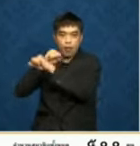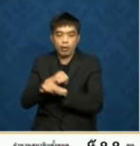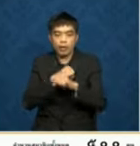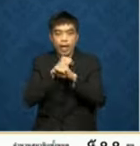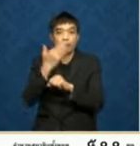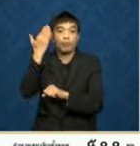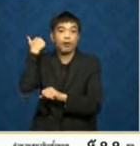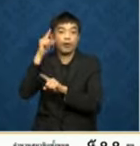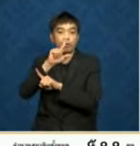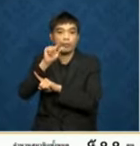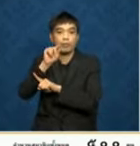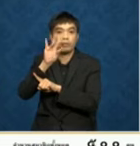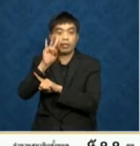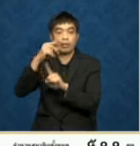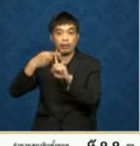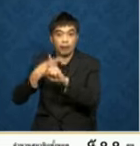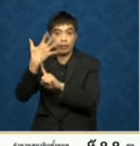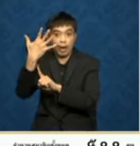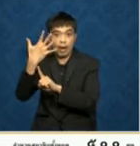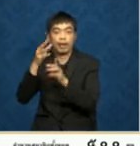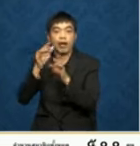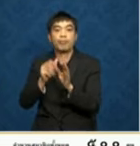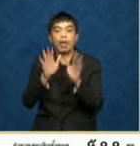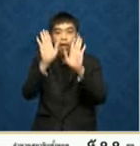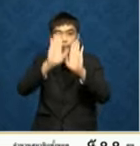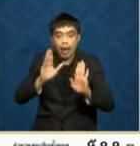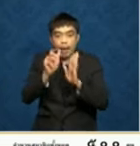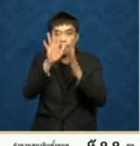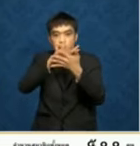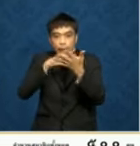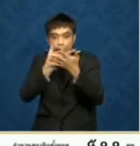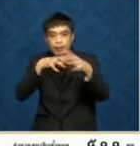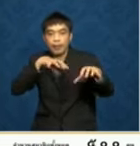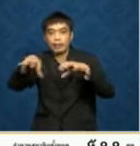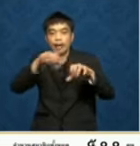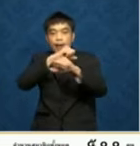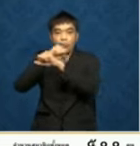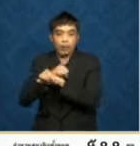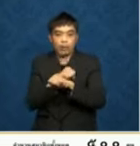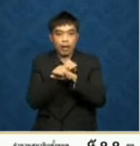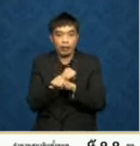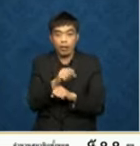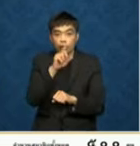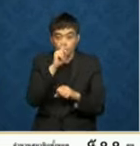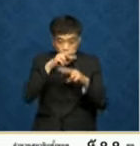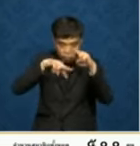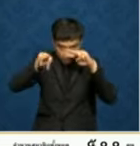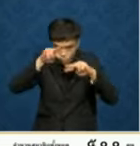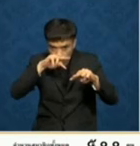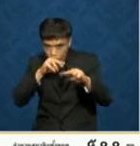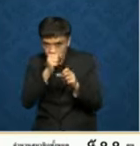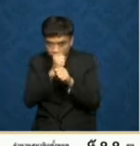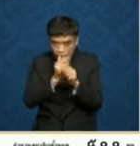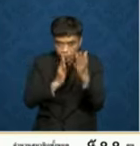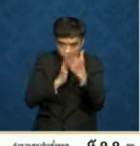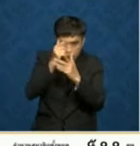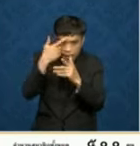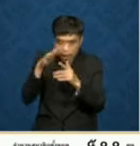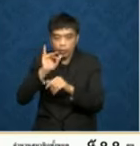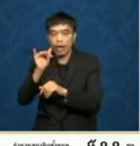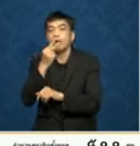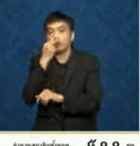พษภาที่ผ่านมาทั้หมดนี้ครั ถ้ามีการตดตามปเมินผลอย่ใกล้ชิดก็จะเป็ผลดีครั